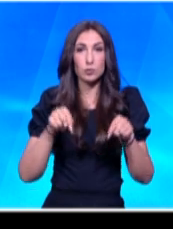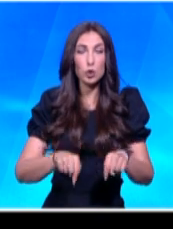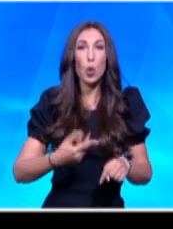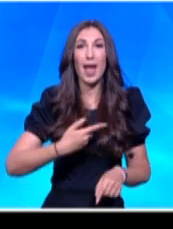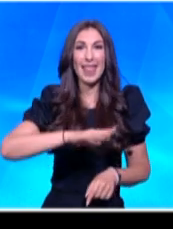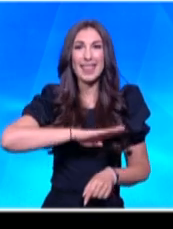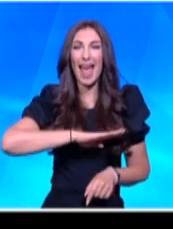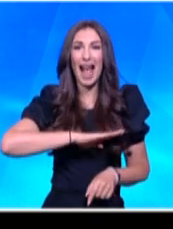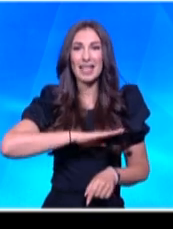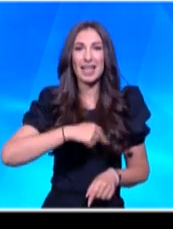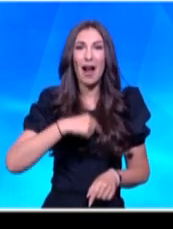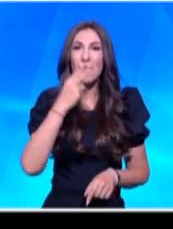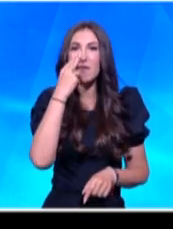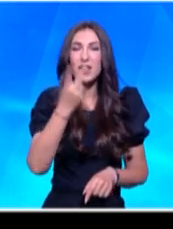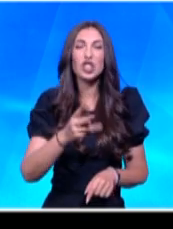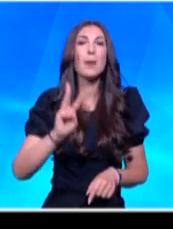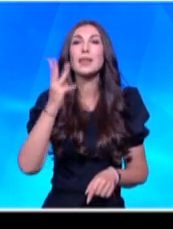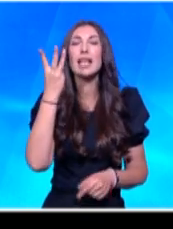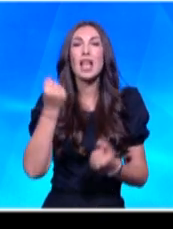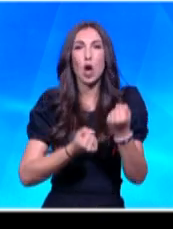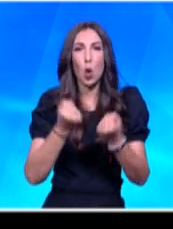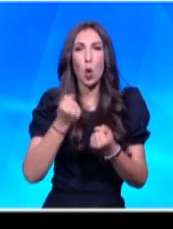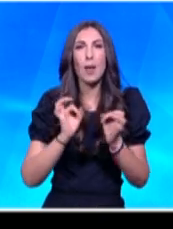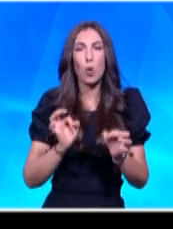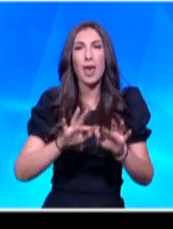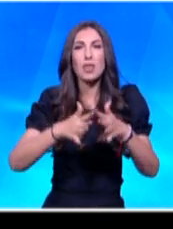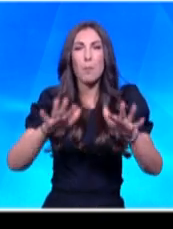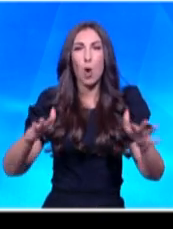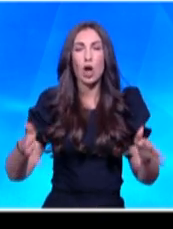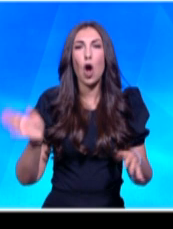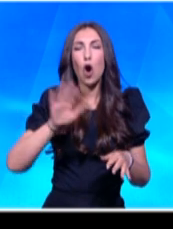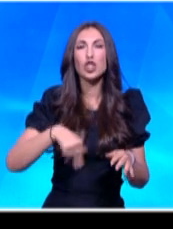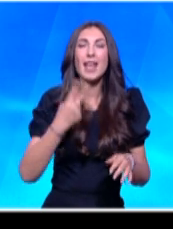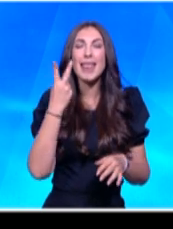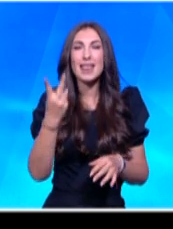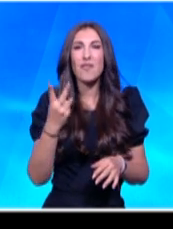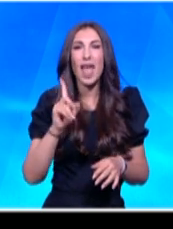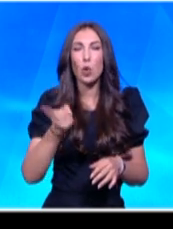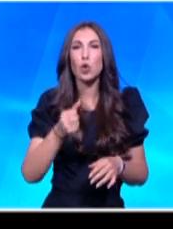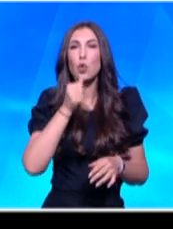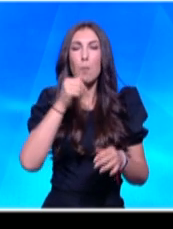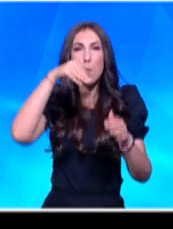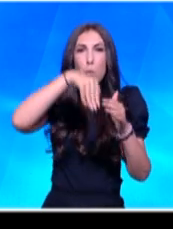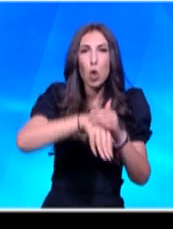тераста виждам три коли в момента в морето и мисля, че още две, които са потънали.